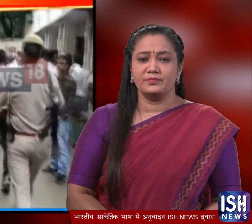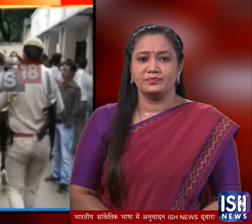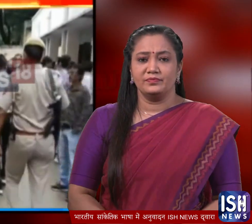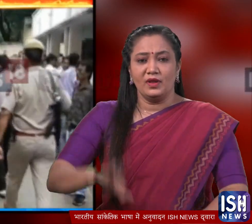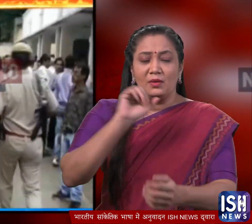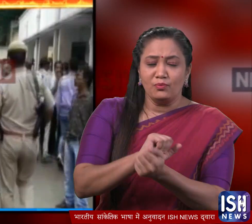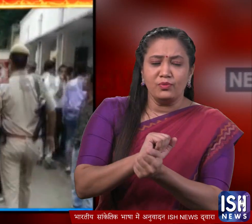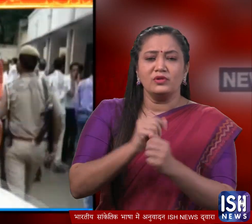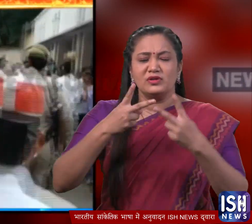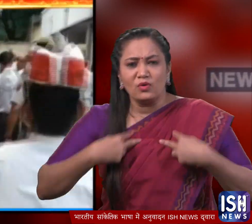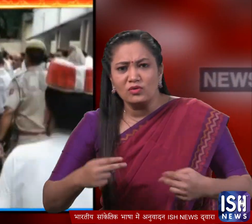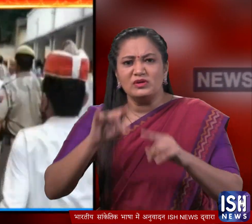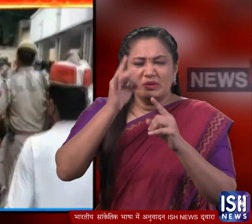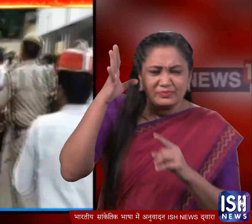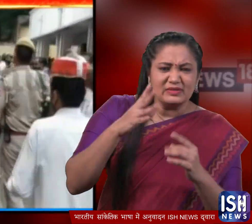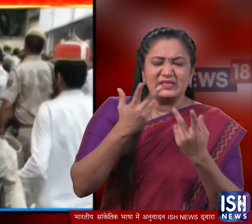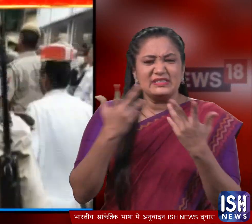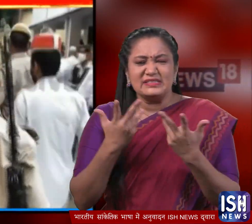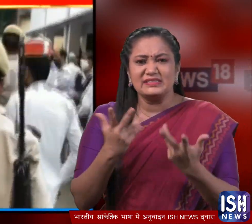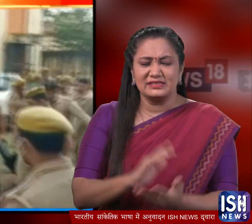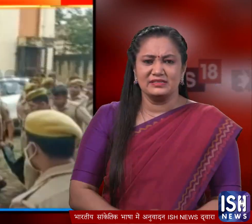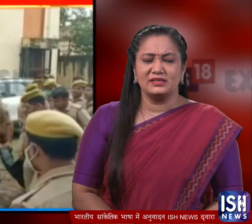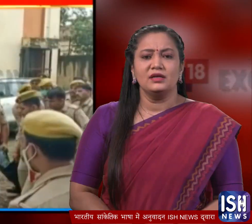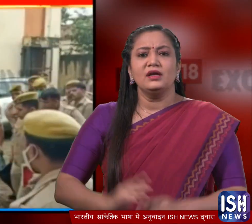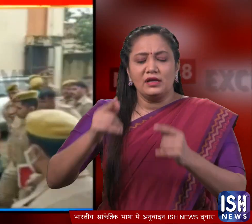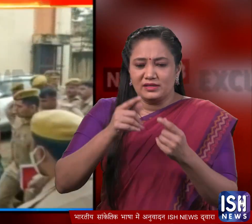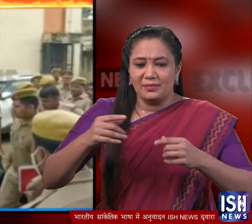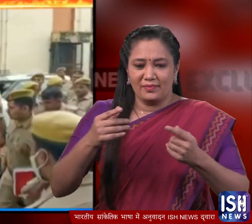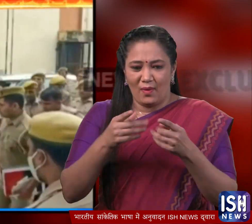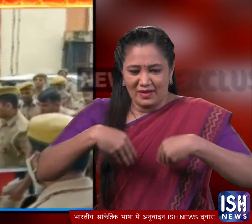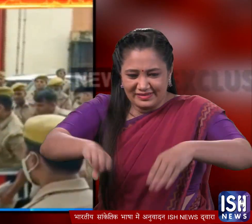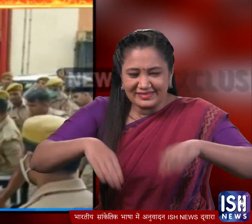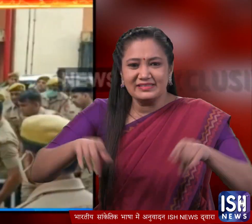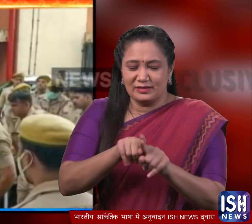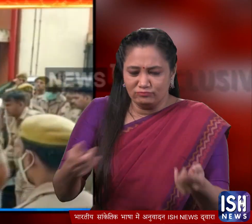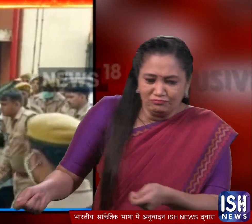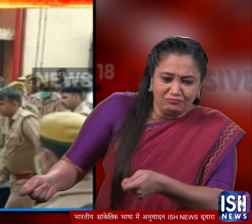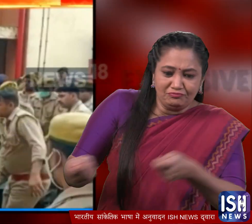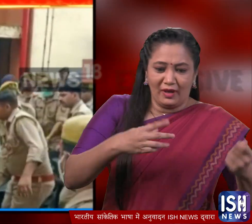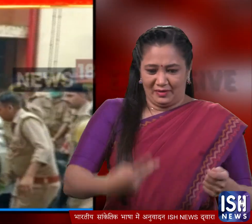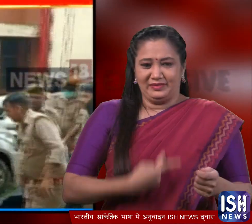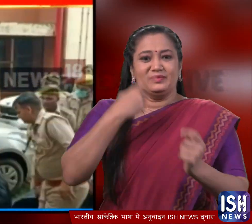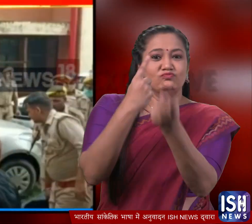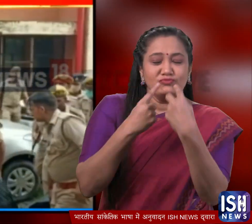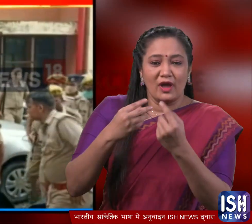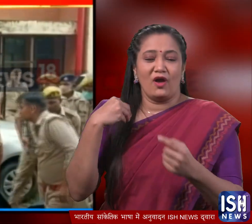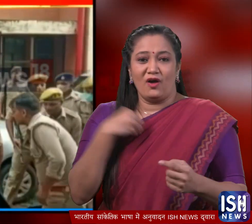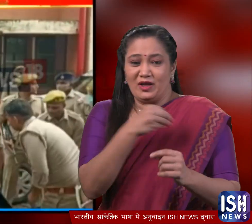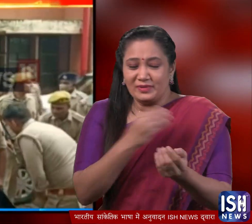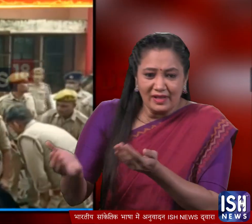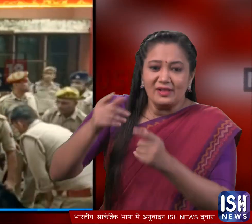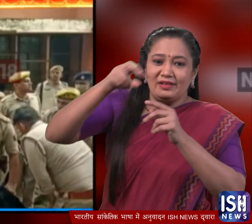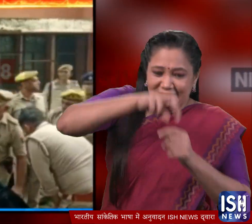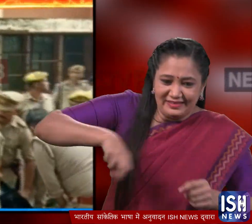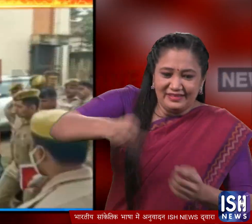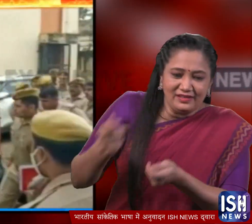लेकिन पुलिस वालों को उस वक्त वकीलों के गुस्से का सामना करना पड़ा जब वो शव को एक चादर में उठाकर पोस्टमार्टम के लिए अस्पताल ले जाने के लिए कोर्ट